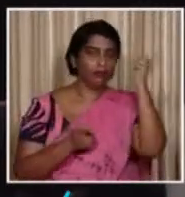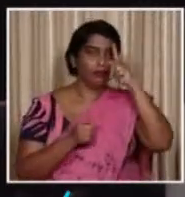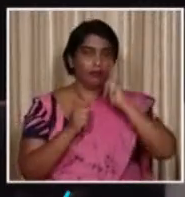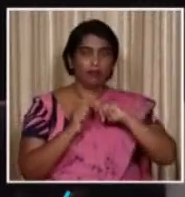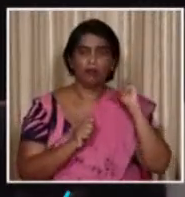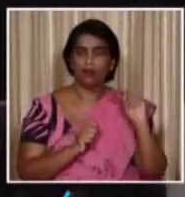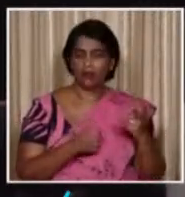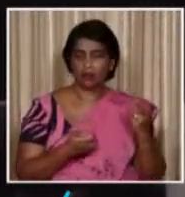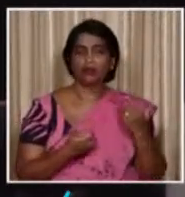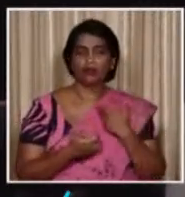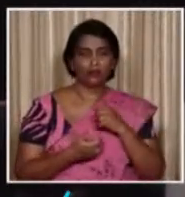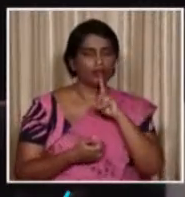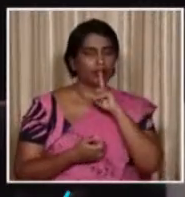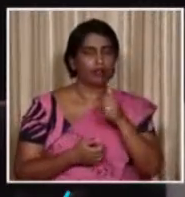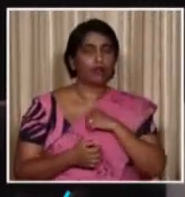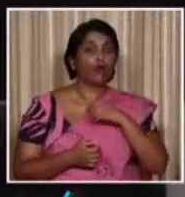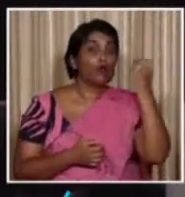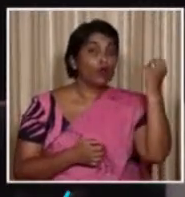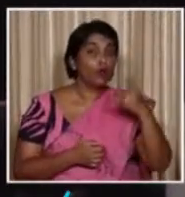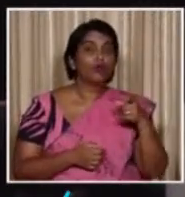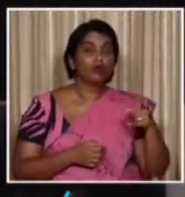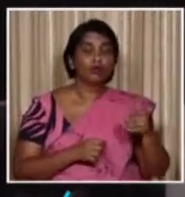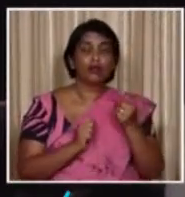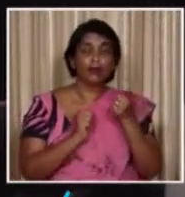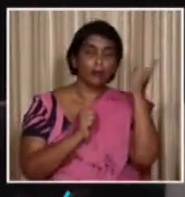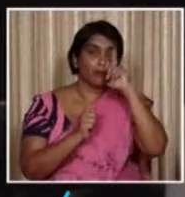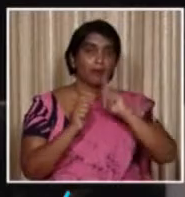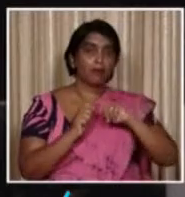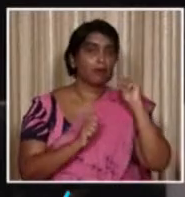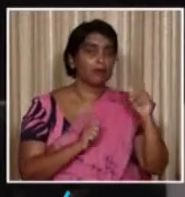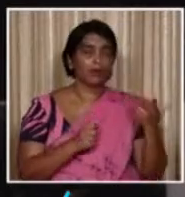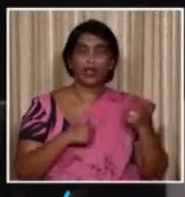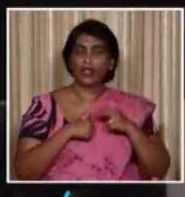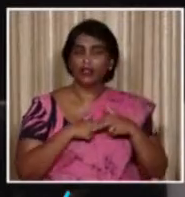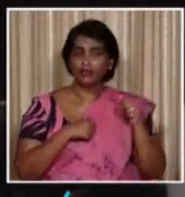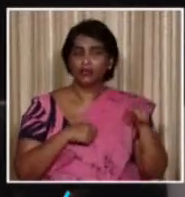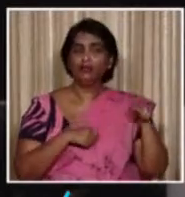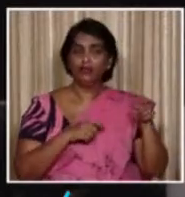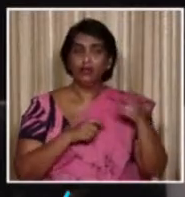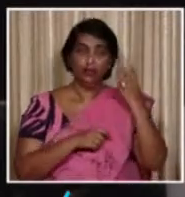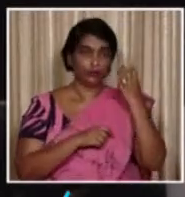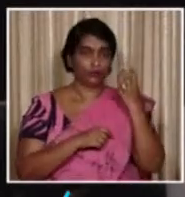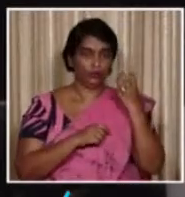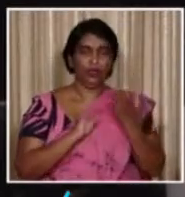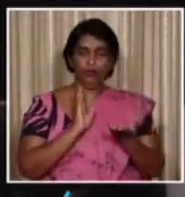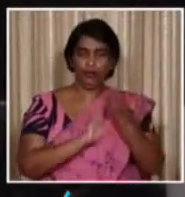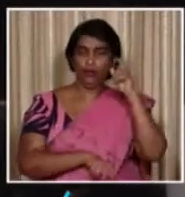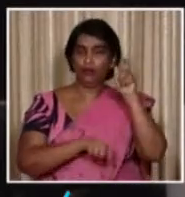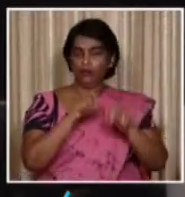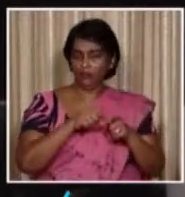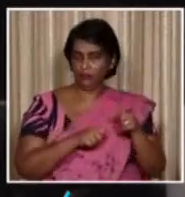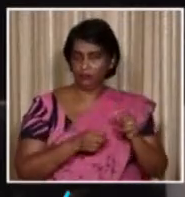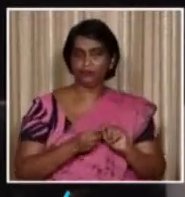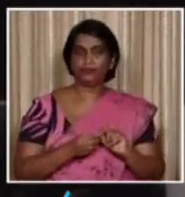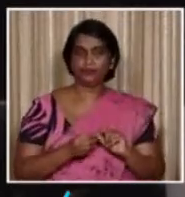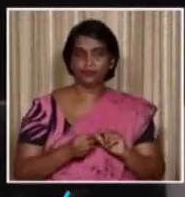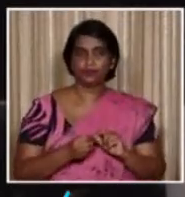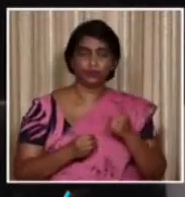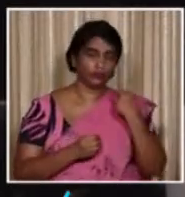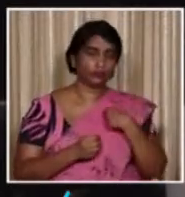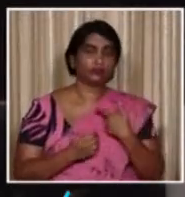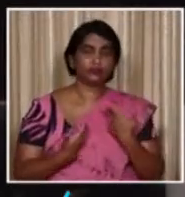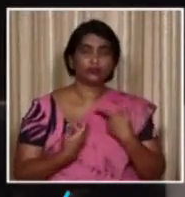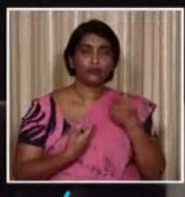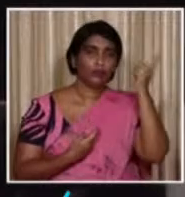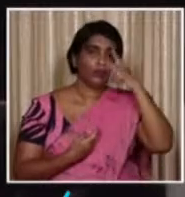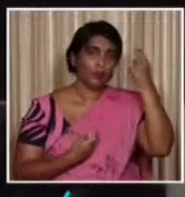ලැබෙන්නෙත් නැහැ මම ආන්න කැමති කවද්ද මේ අයට මේ පඩිය දෙන්නේ කියලා මොකද හේතුව මෙතන ඉන්නවා 3000කට වැඩි අපේක්ෂකව පිරිසක් ඒ අය අපෙන් ආනවා අපිට